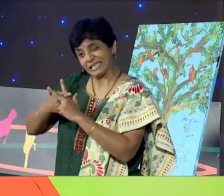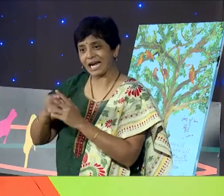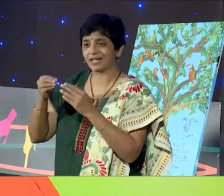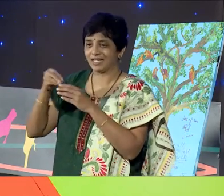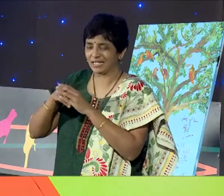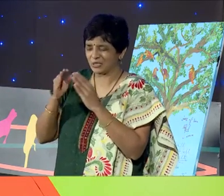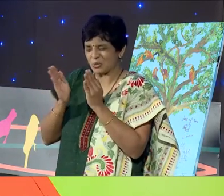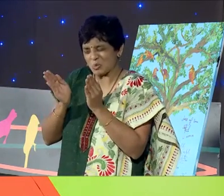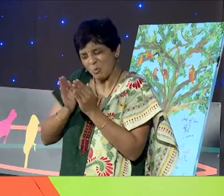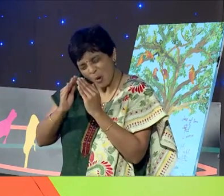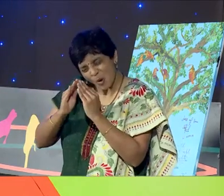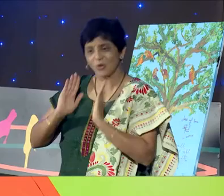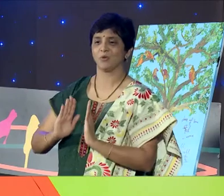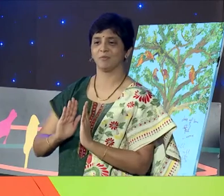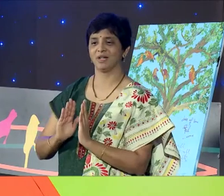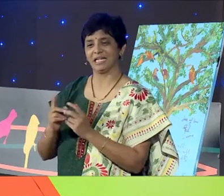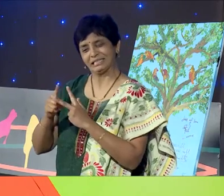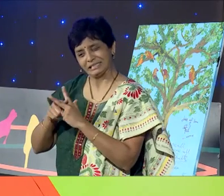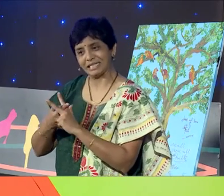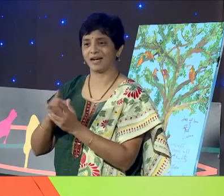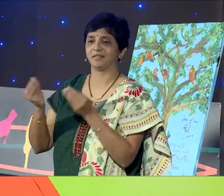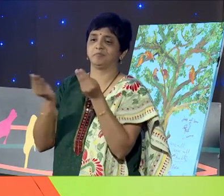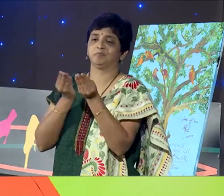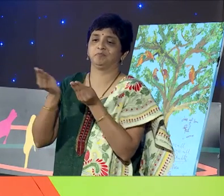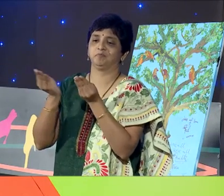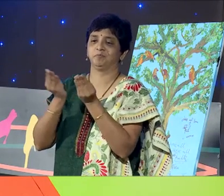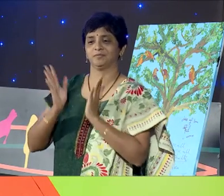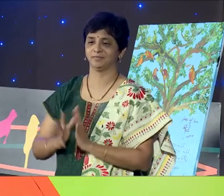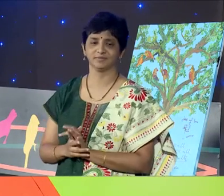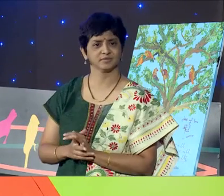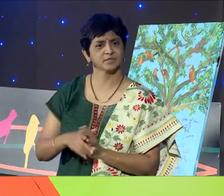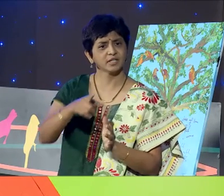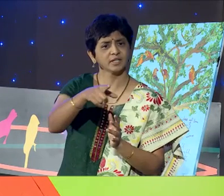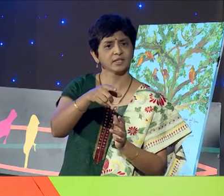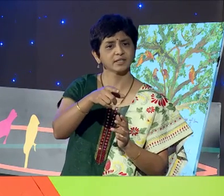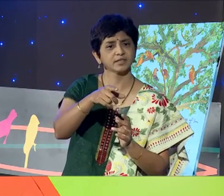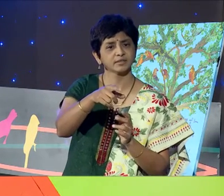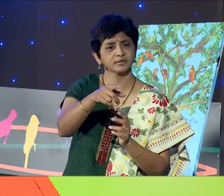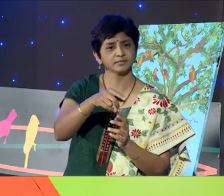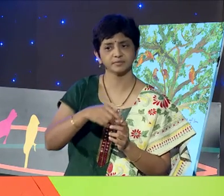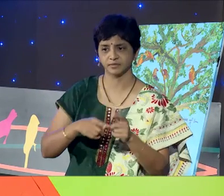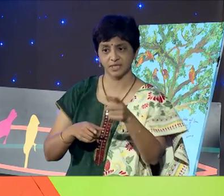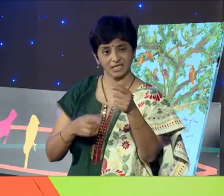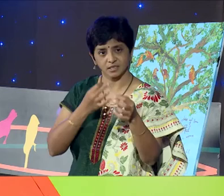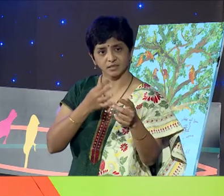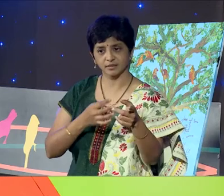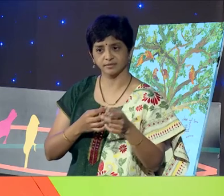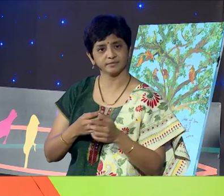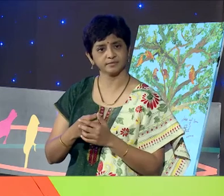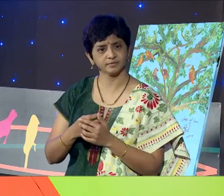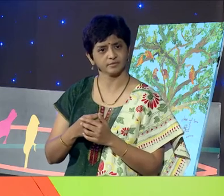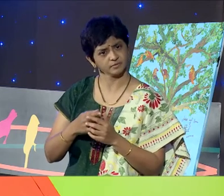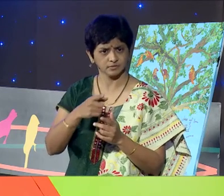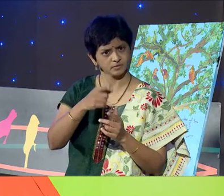बिना छत वाली जिसमें फल सब्जियां भी लोग बेचते हैं, मैंने उससे करार कर लिया 50 रुपये रोज पे। लेकिन उस 50 रुपये में उसने घर से उठाना